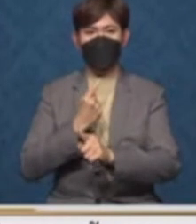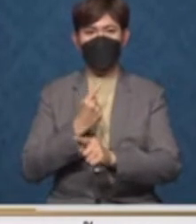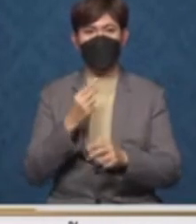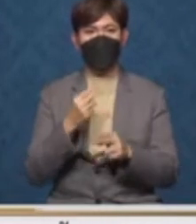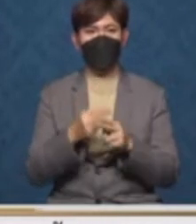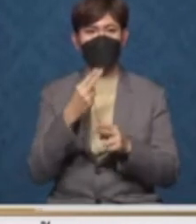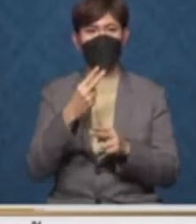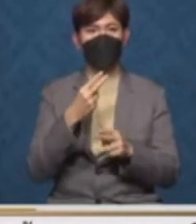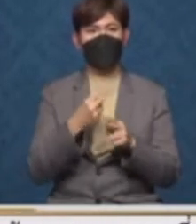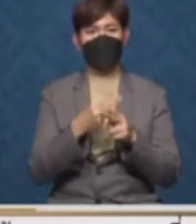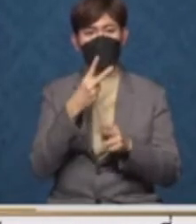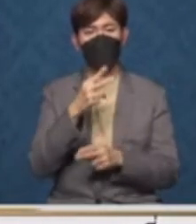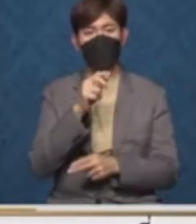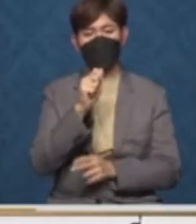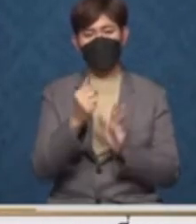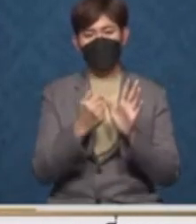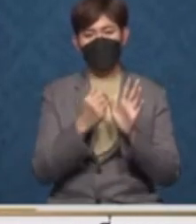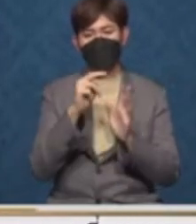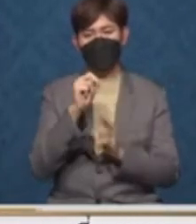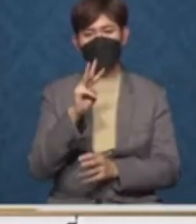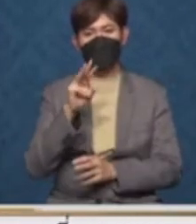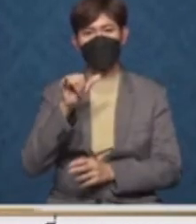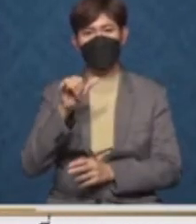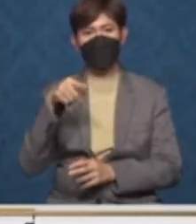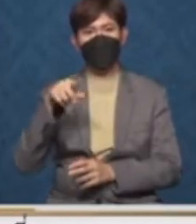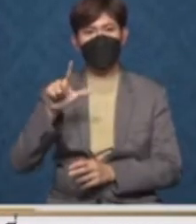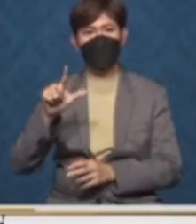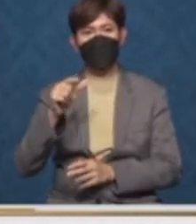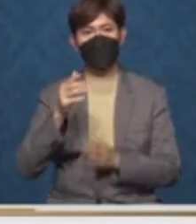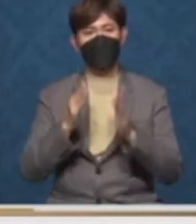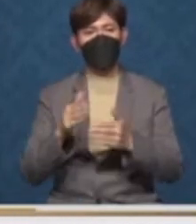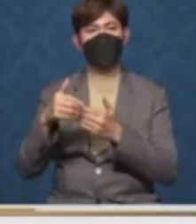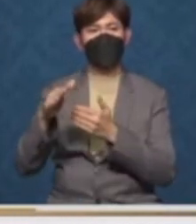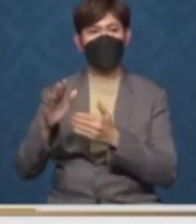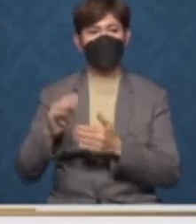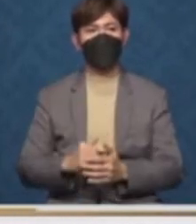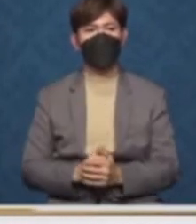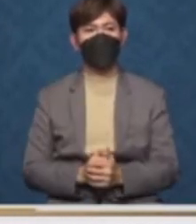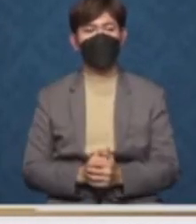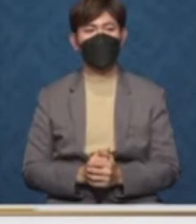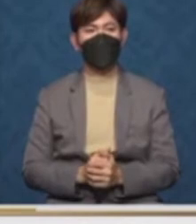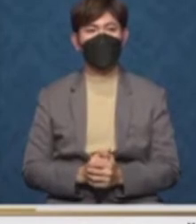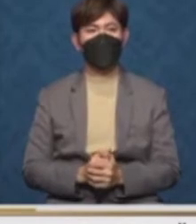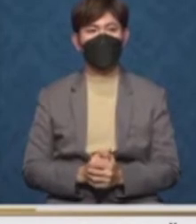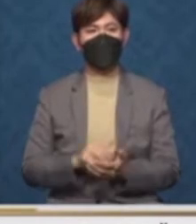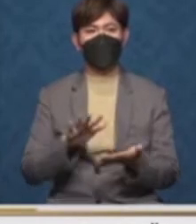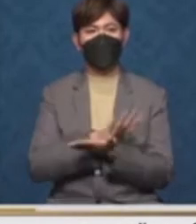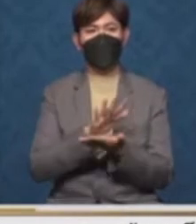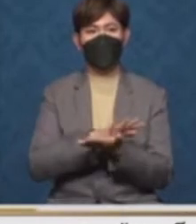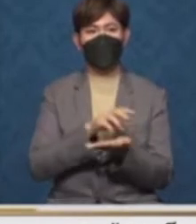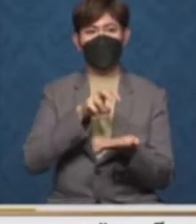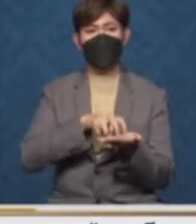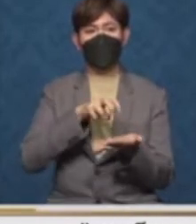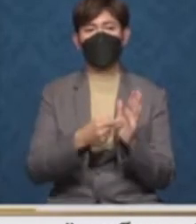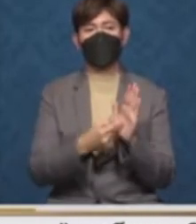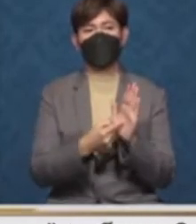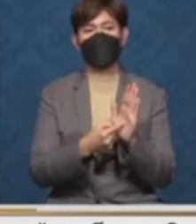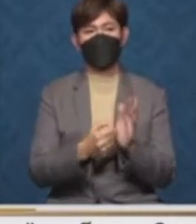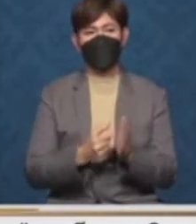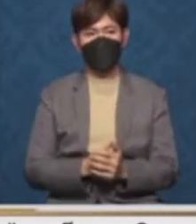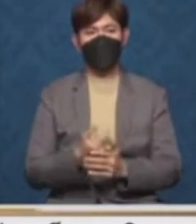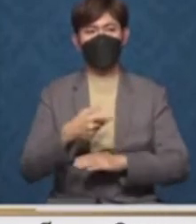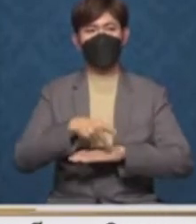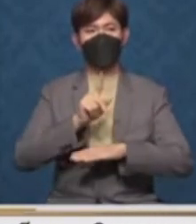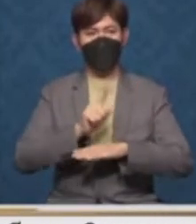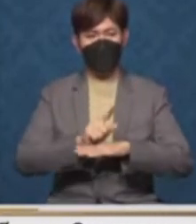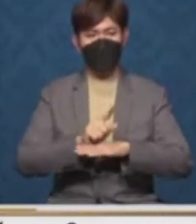อำนวยพลนะครับอ่านเอาเองแล้วกันนะครับผมไม่มันเป็นบุคคลภายนอกนะครับผมรับรองเอกสารสไลด์ถัดไปนะครับท่านประธาน